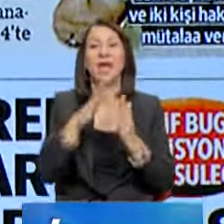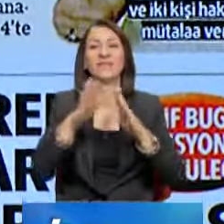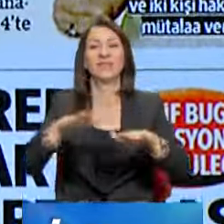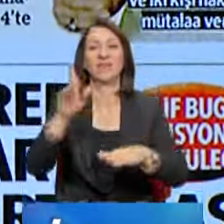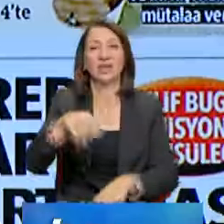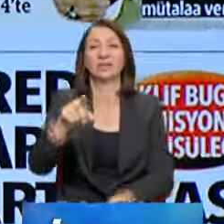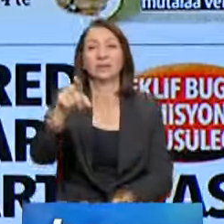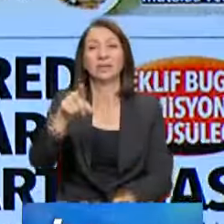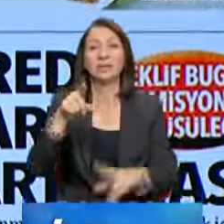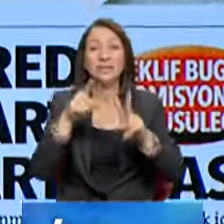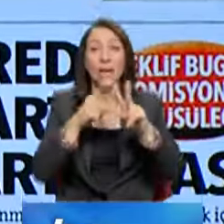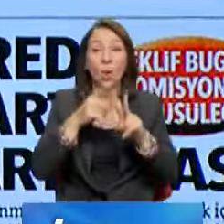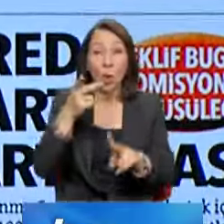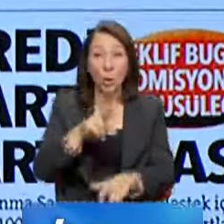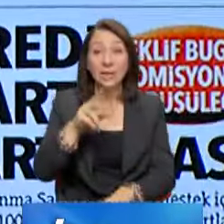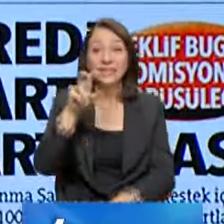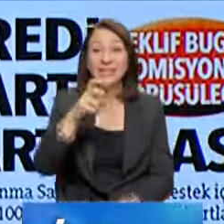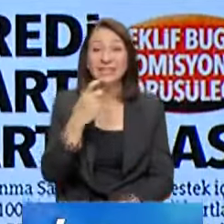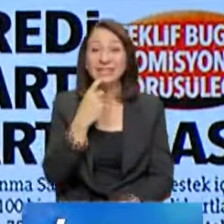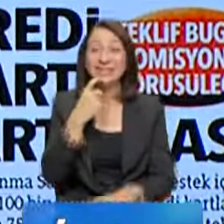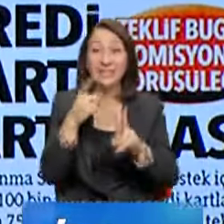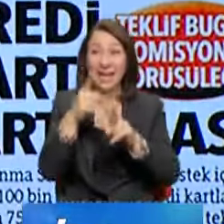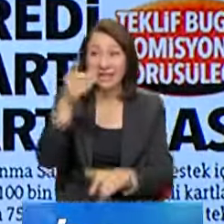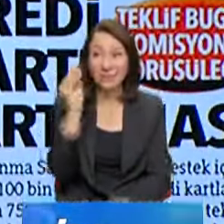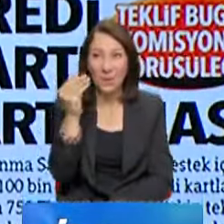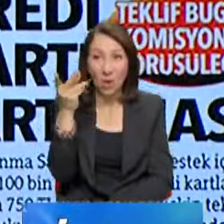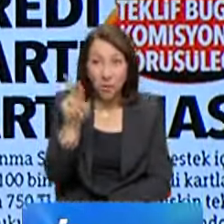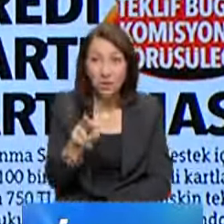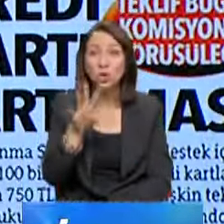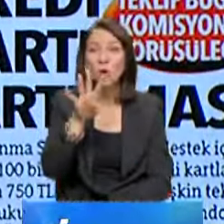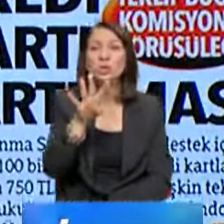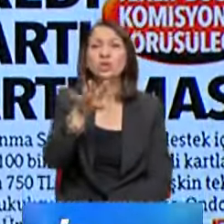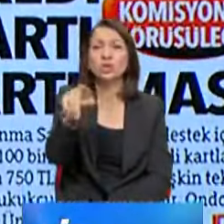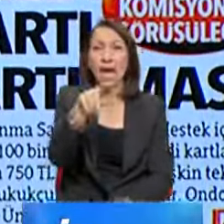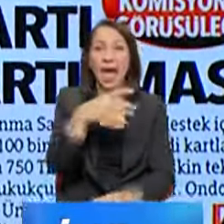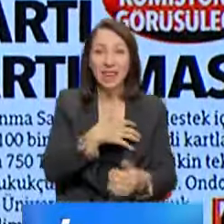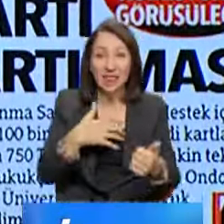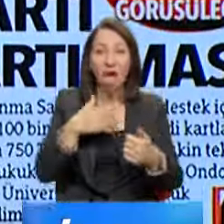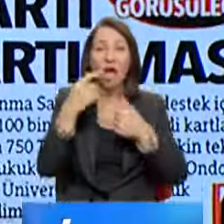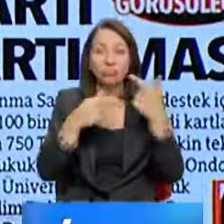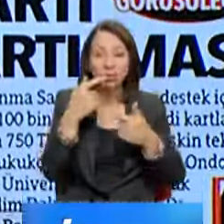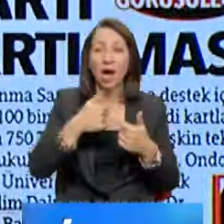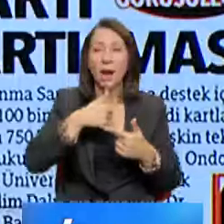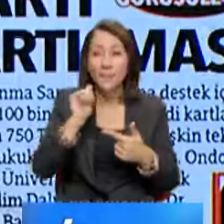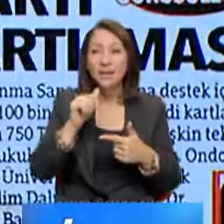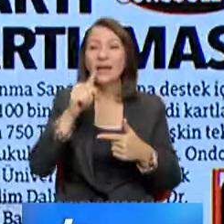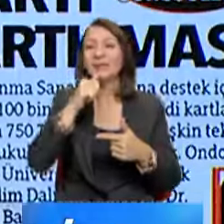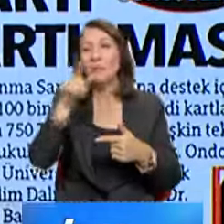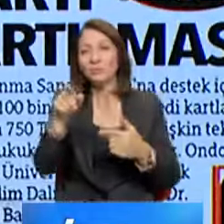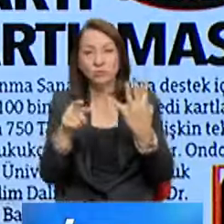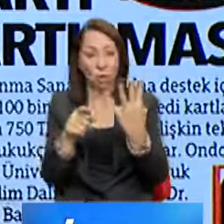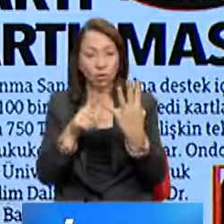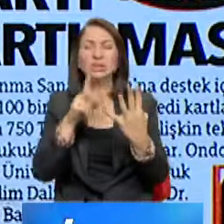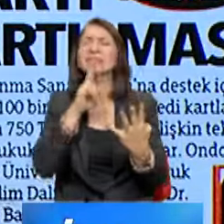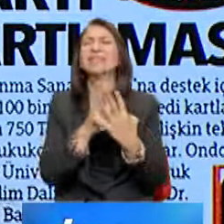diyor. Yani Narin Güran öldürülürken, 8 yaşındaki Narin katledilirken 4 kişi kesinlikle o evdeydi diyor Hürriyet gazetesi. Kim